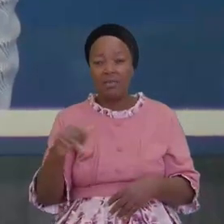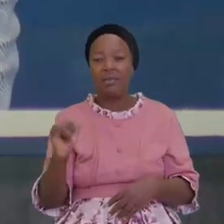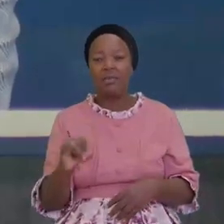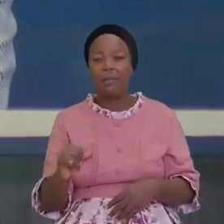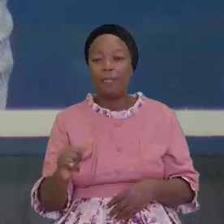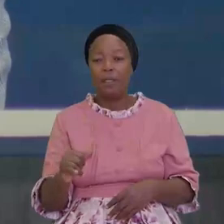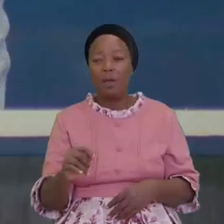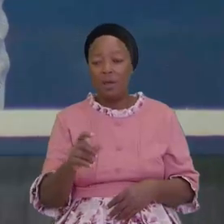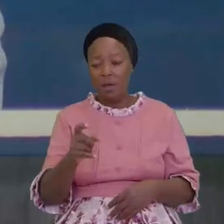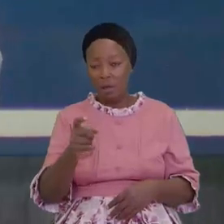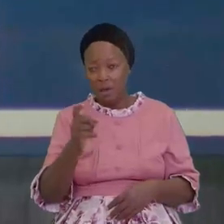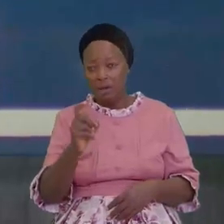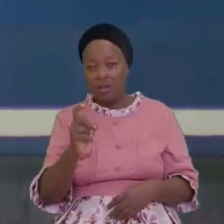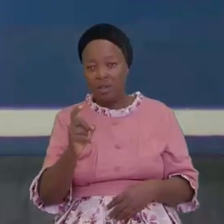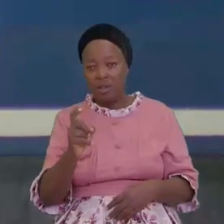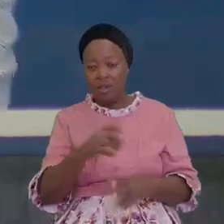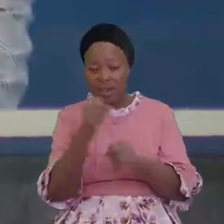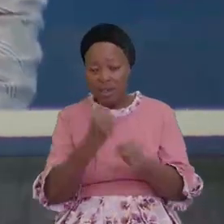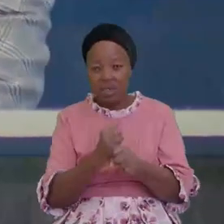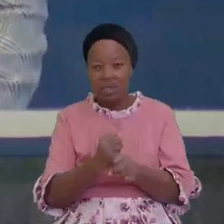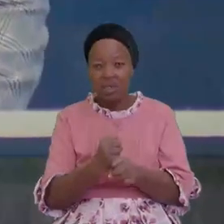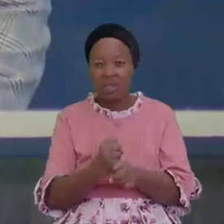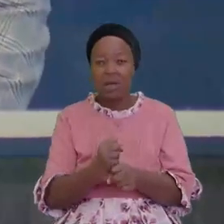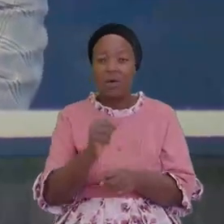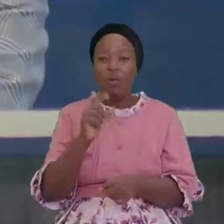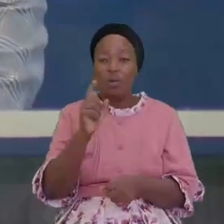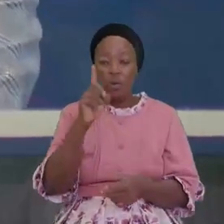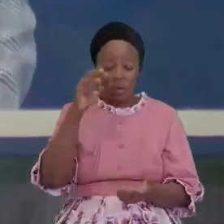L'enfer également est pour l'éternité.